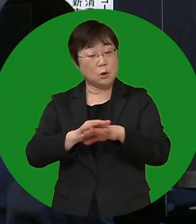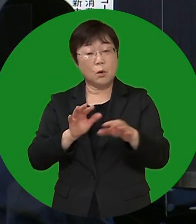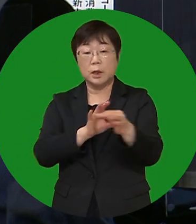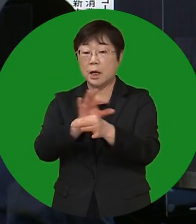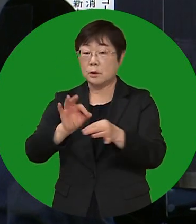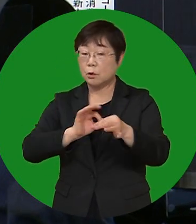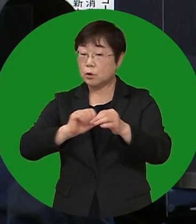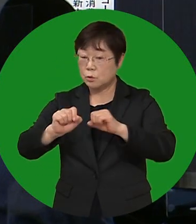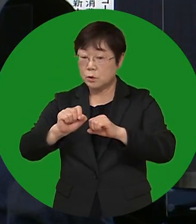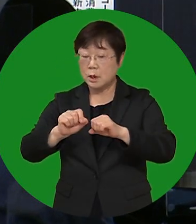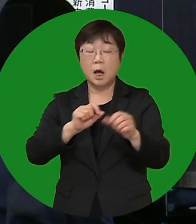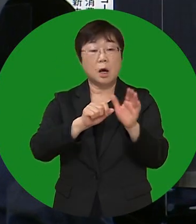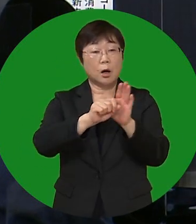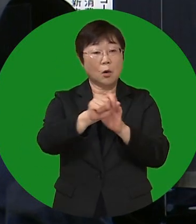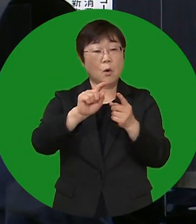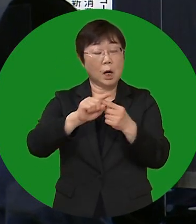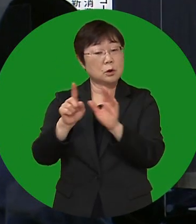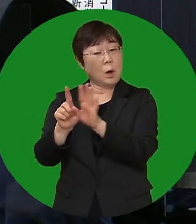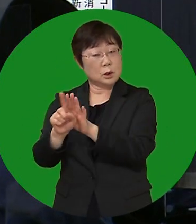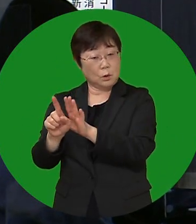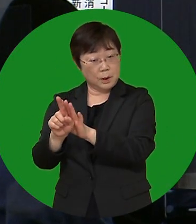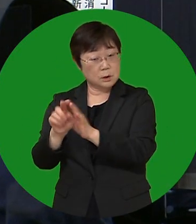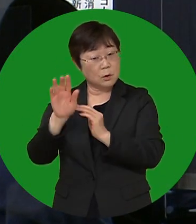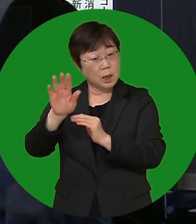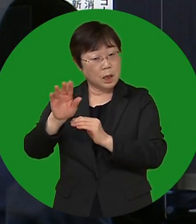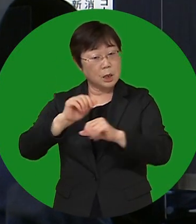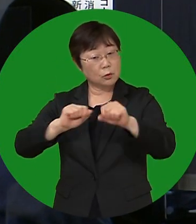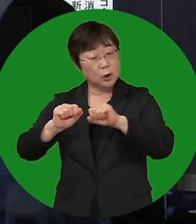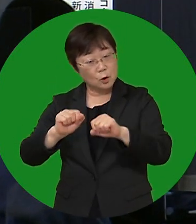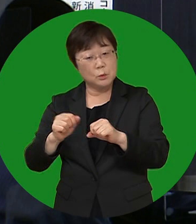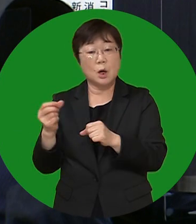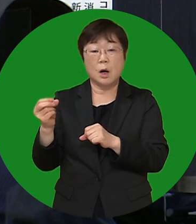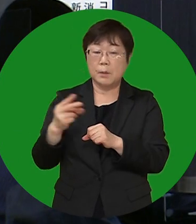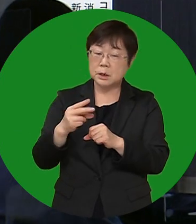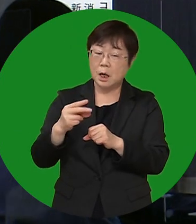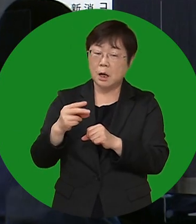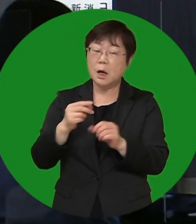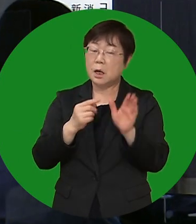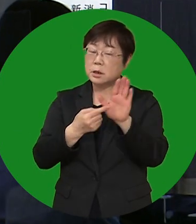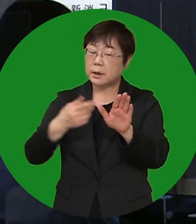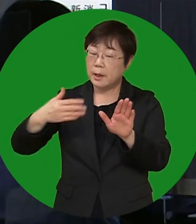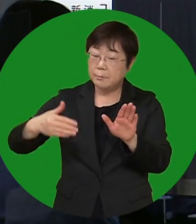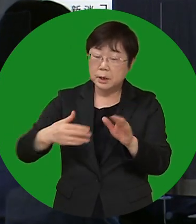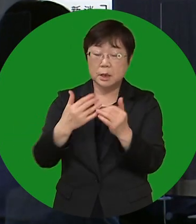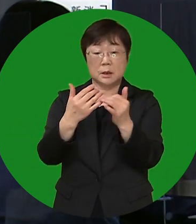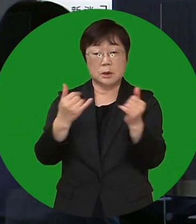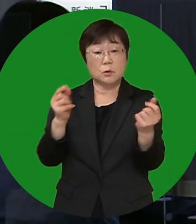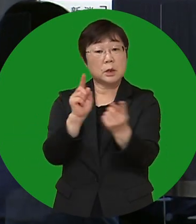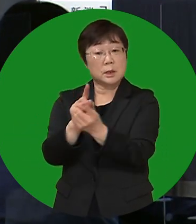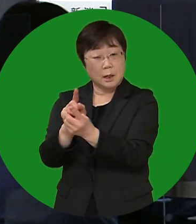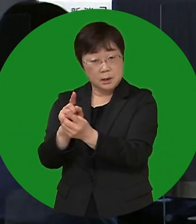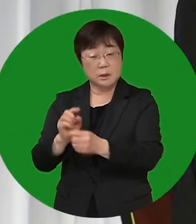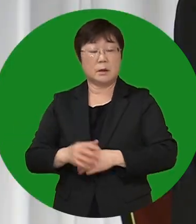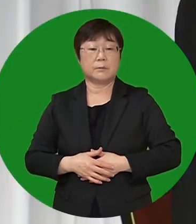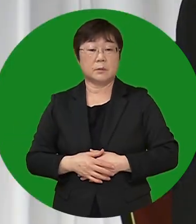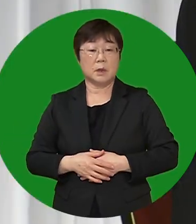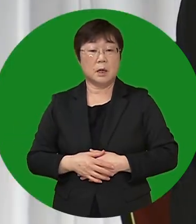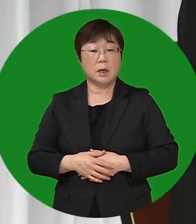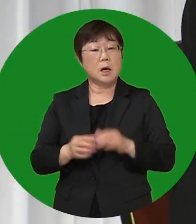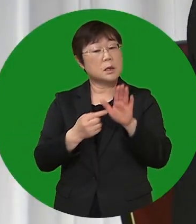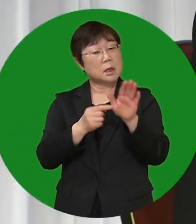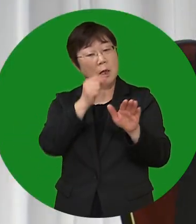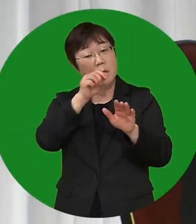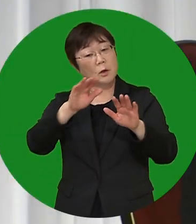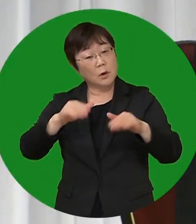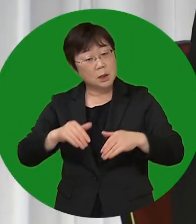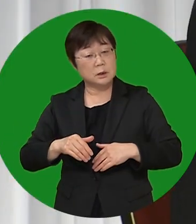取り組んだあーこの効果とアドバイスですこれから取り組もうとかあるいはもうはまだ実戦が咲いてないような方々に対してですねやはり宣言